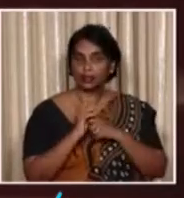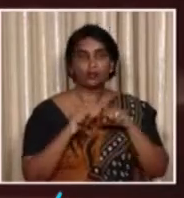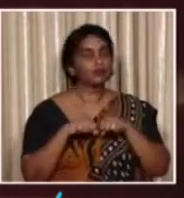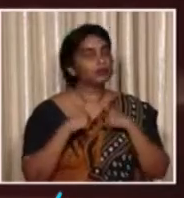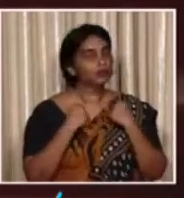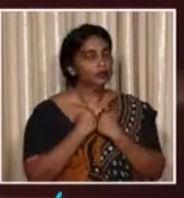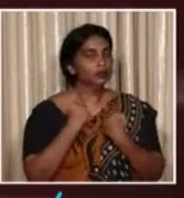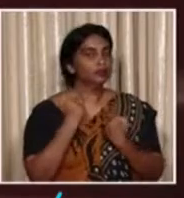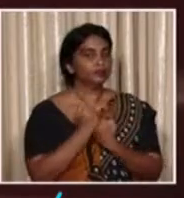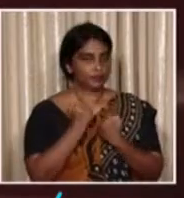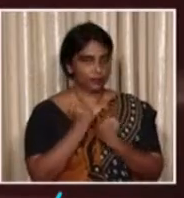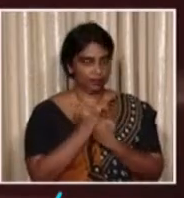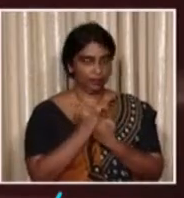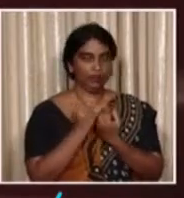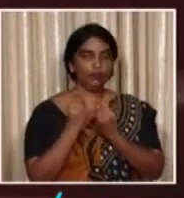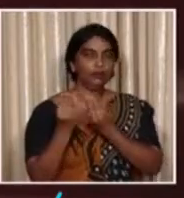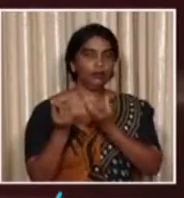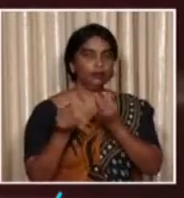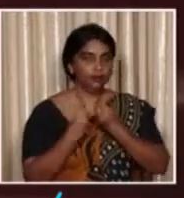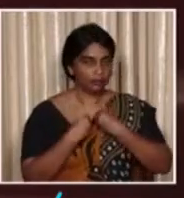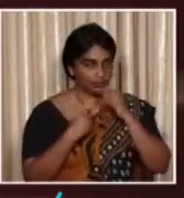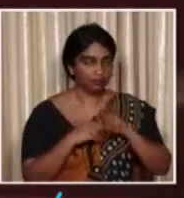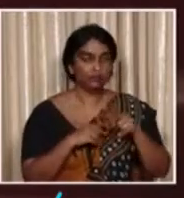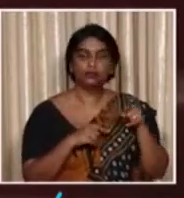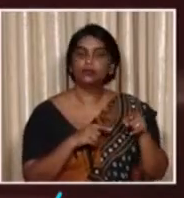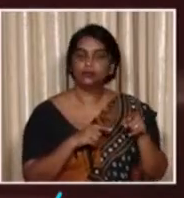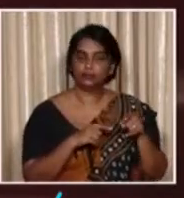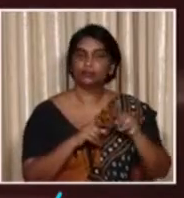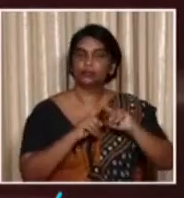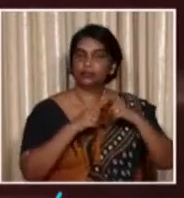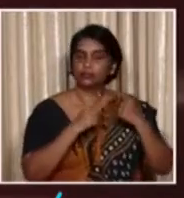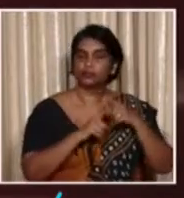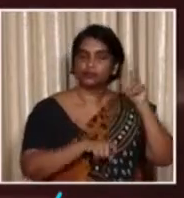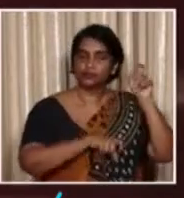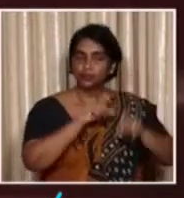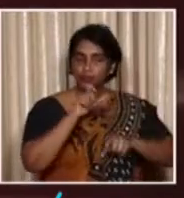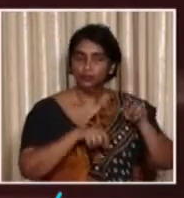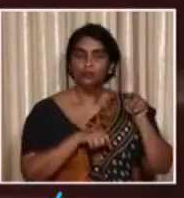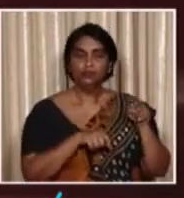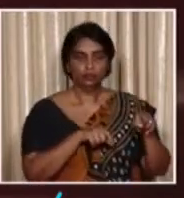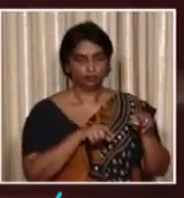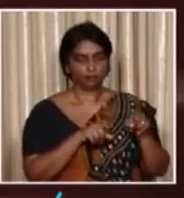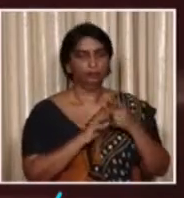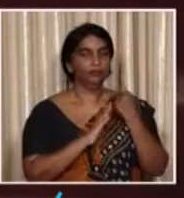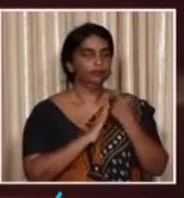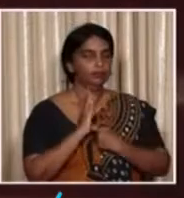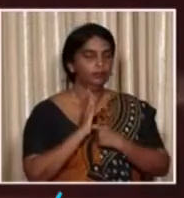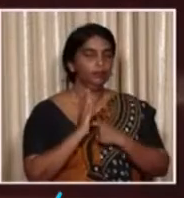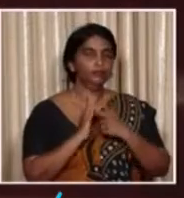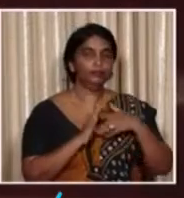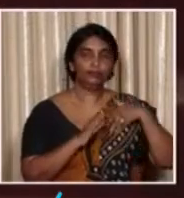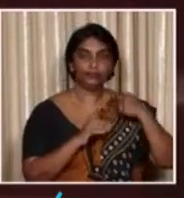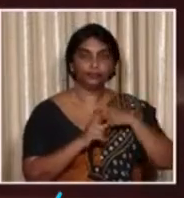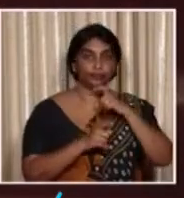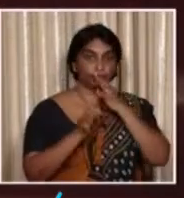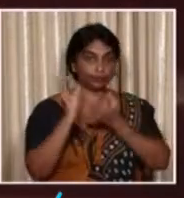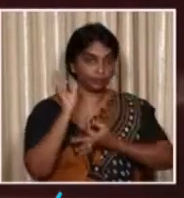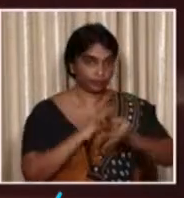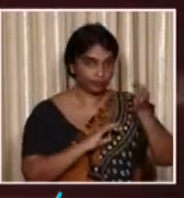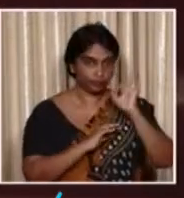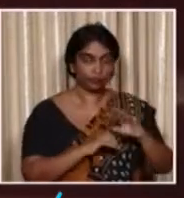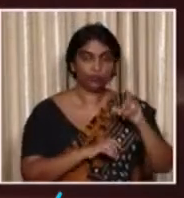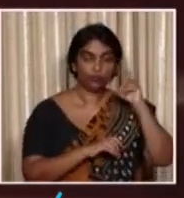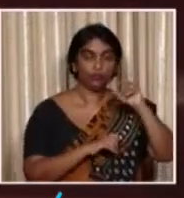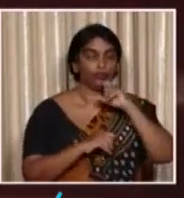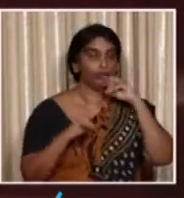සමාගම්වල සහාය ලබා ගැනීමෙන් සිටියේදී නොයෙකුත් පාර්ශවයන් විසින් නීතිපතිවරයා නඩු පැවරිය යුත්තේ